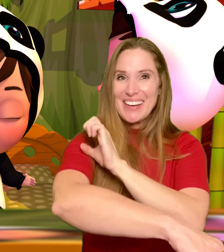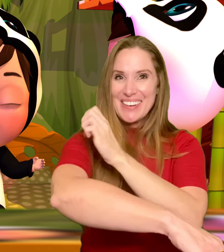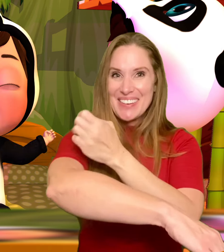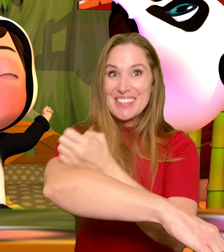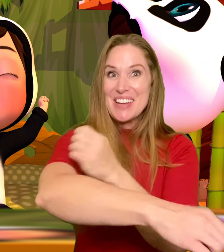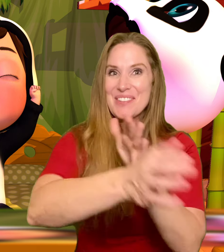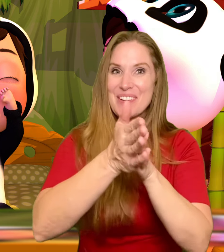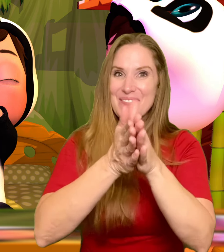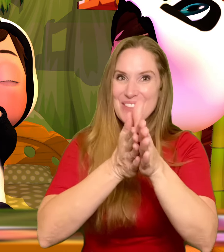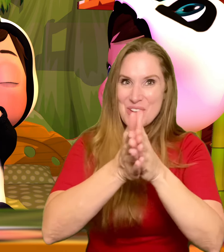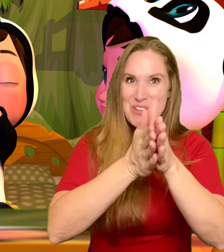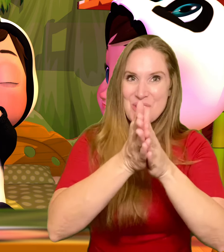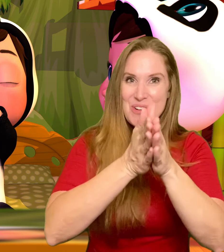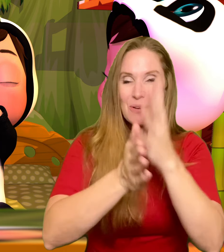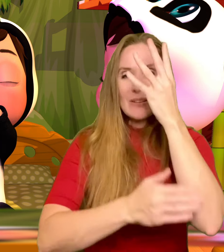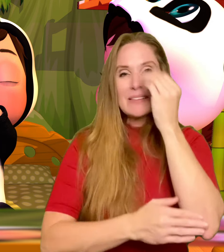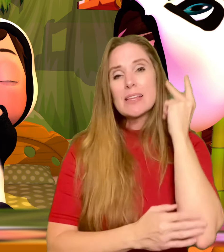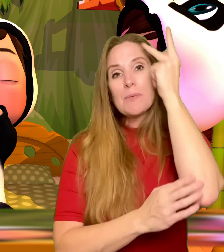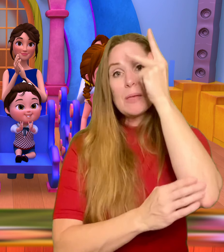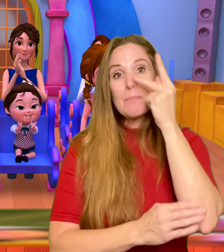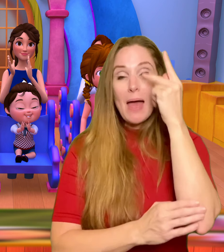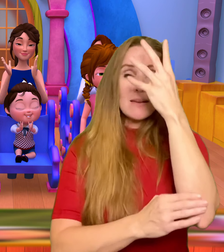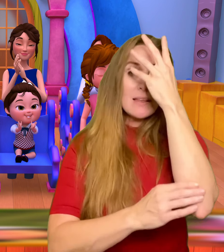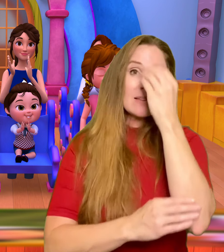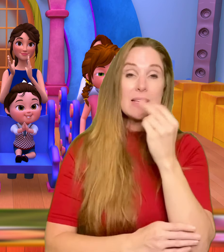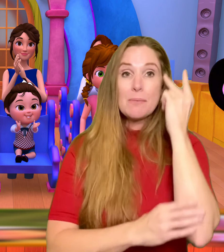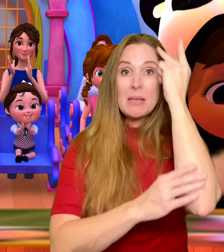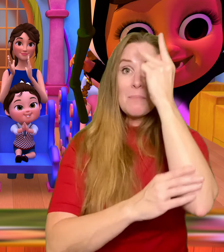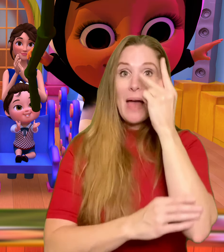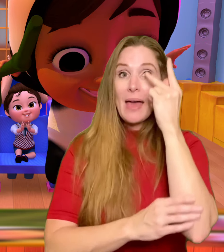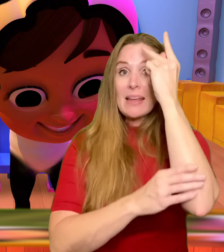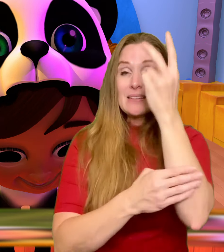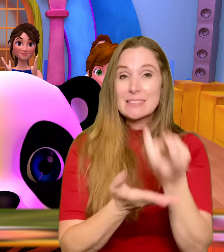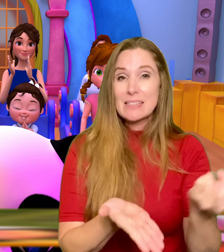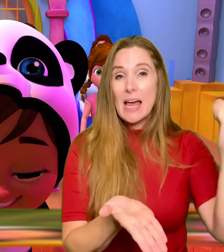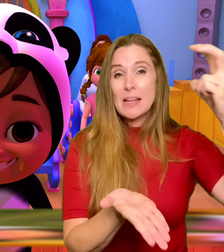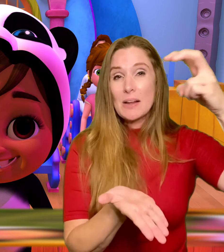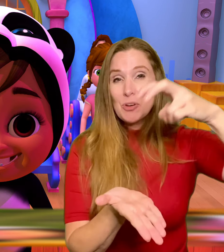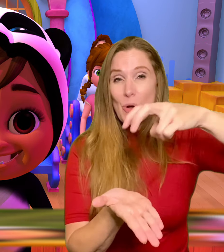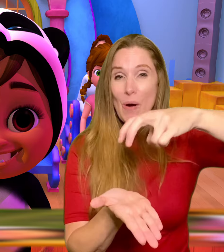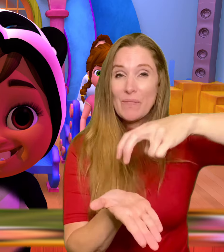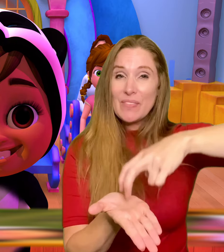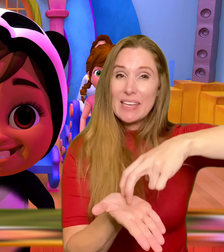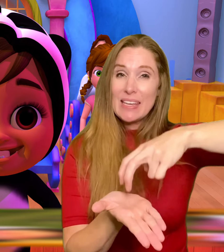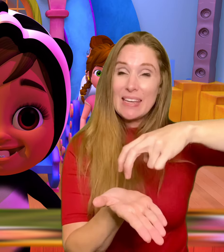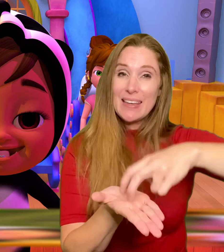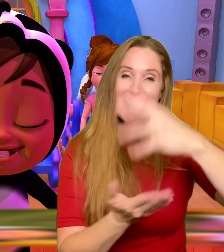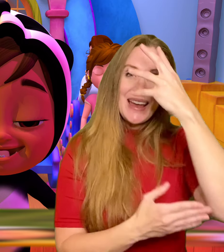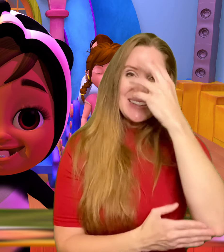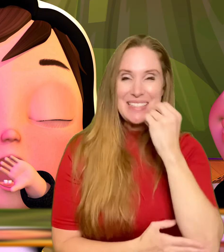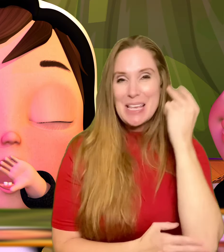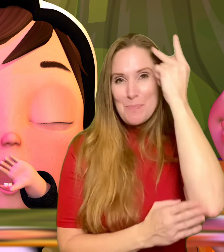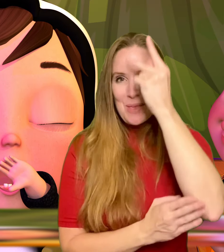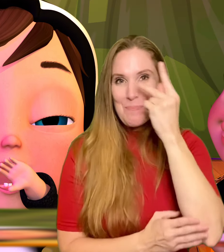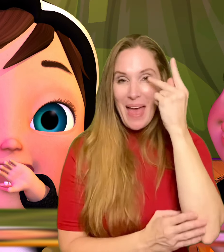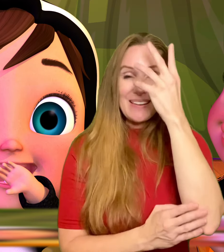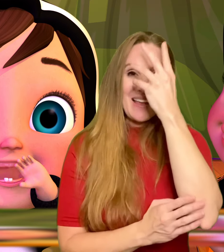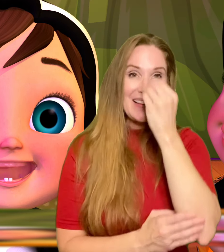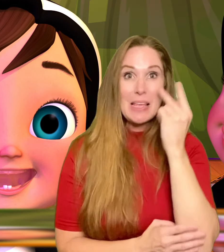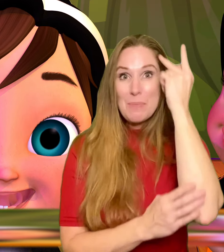たをハンダちゃんハンダちゃん取りに行こうハンダ